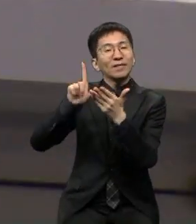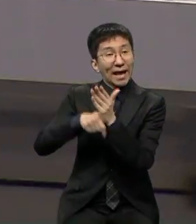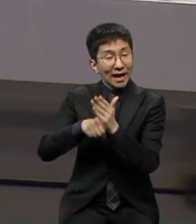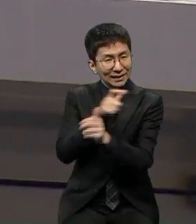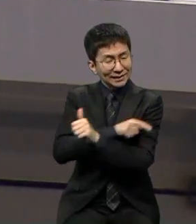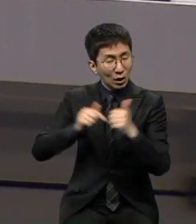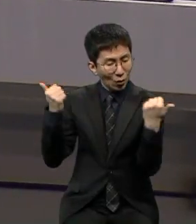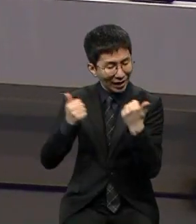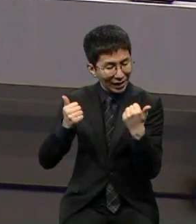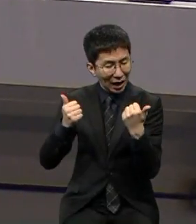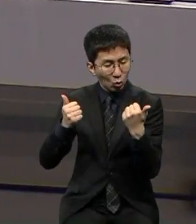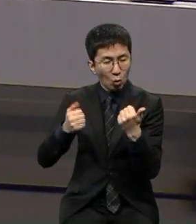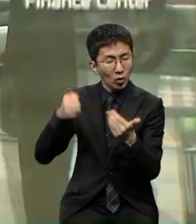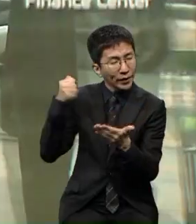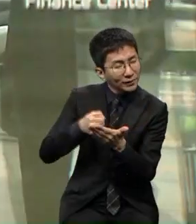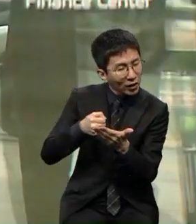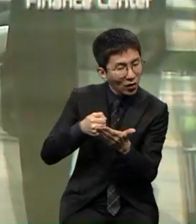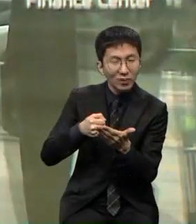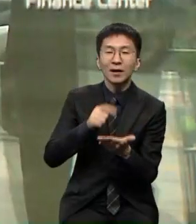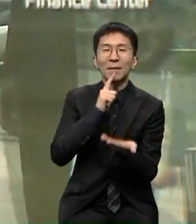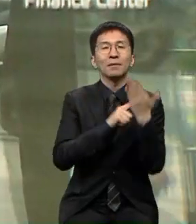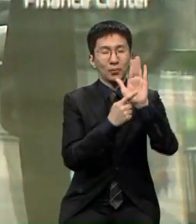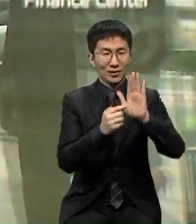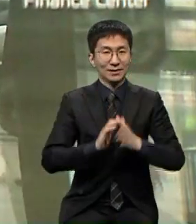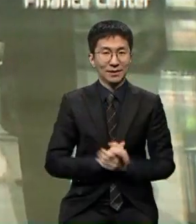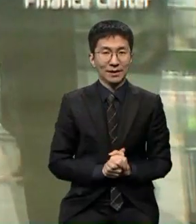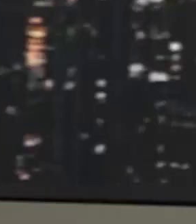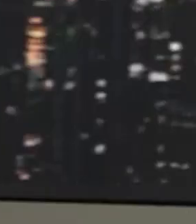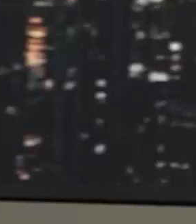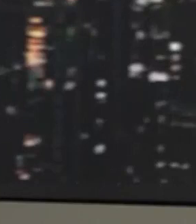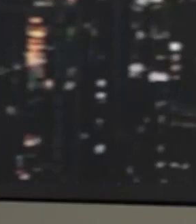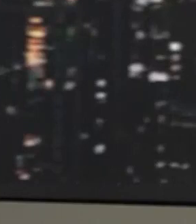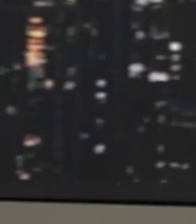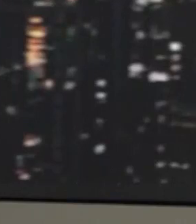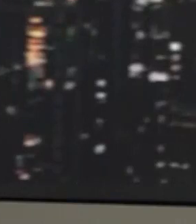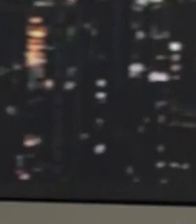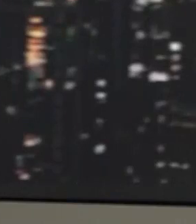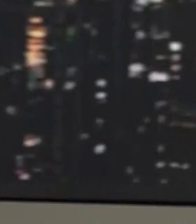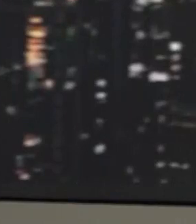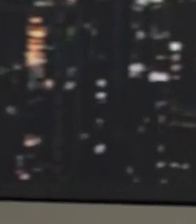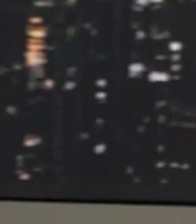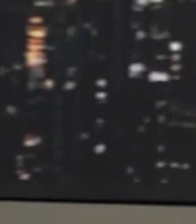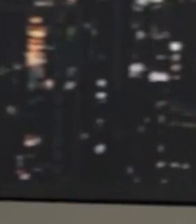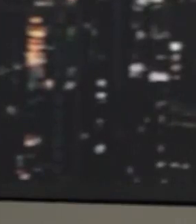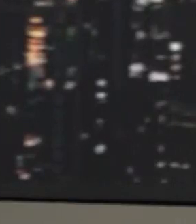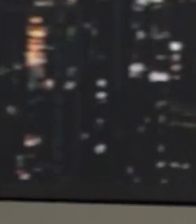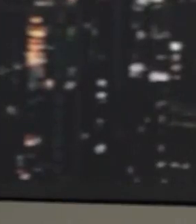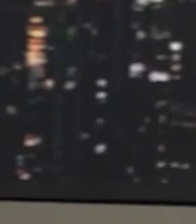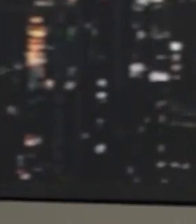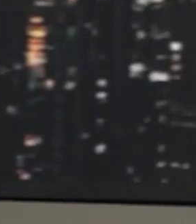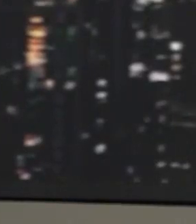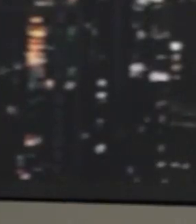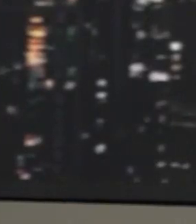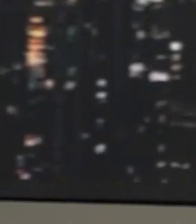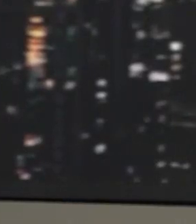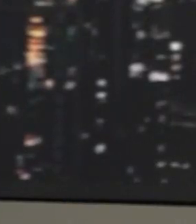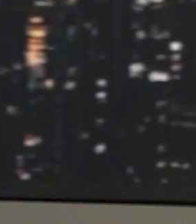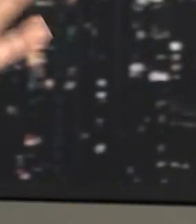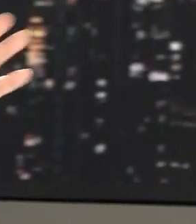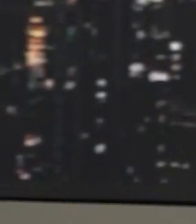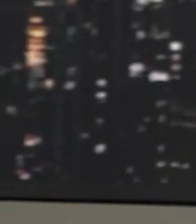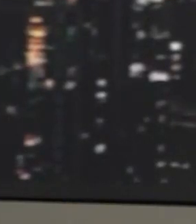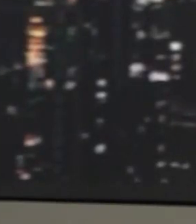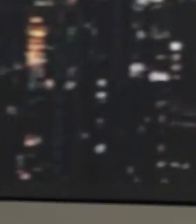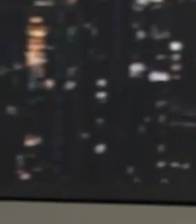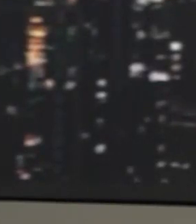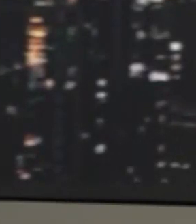결정할 예정입니다. SBS 화강윤입니다. 네, 안녕하십니까. 김현우입니다. 더 많은 뉴스와 라이브 이벤트를 보고 싶으시면